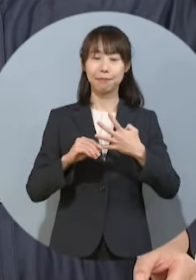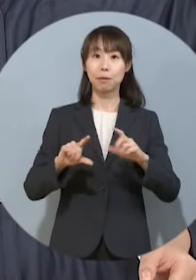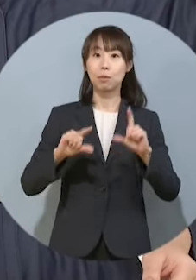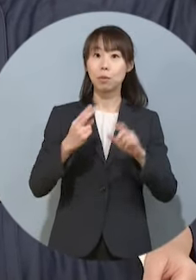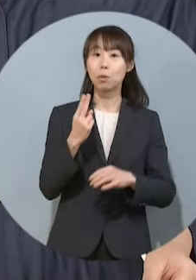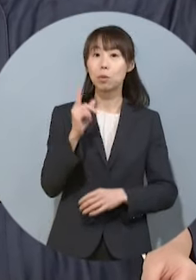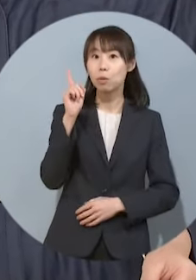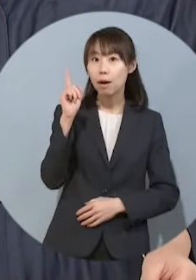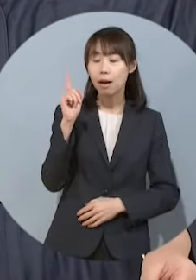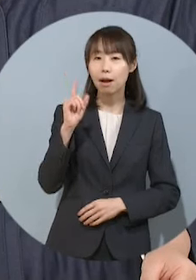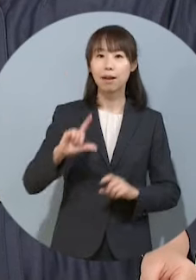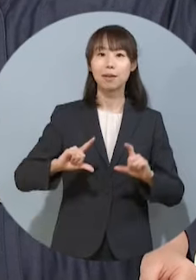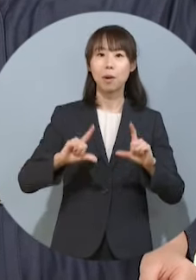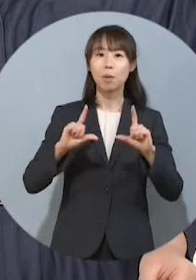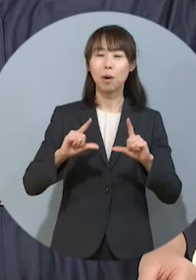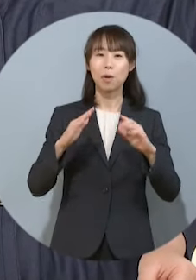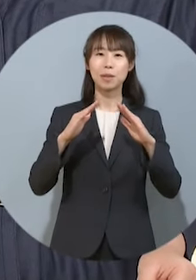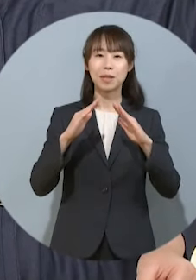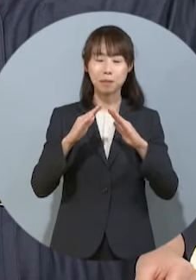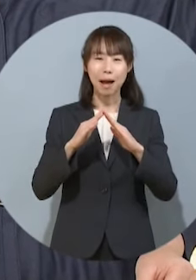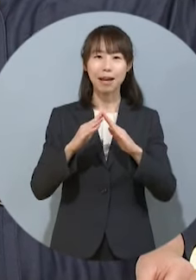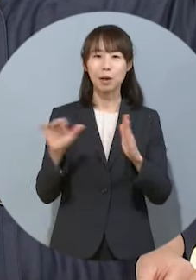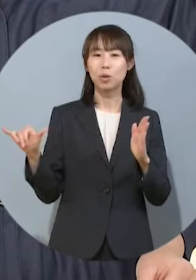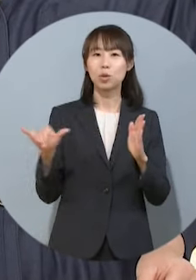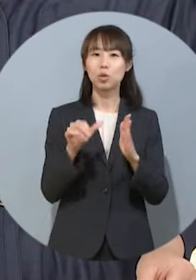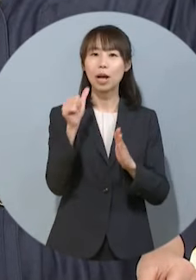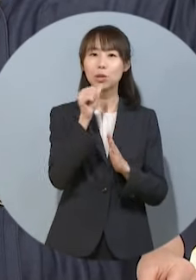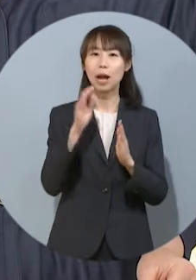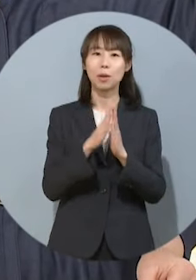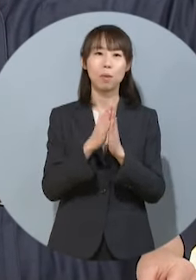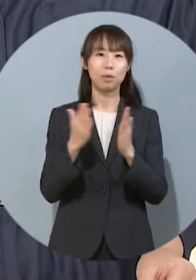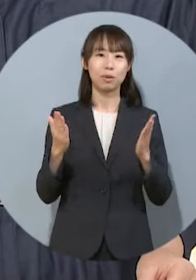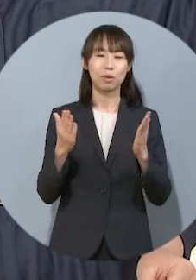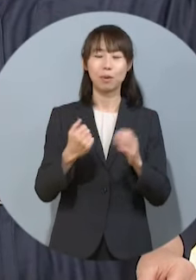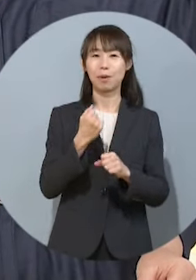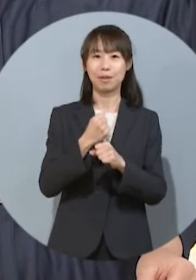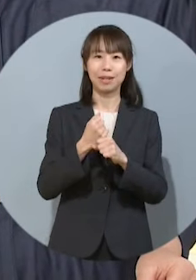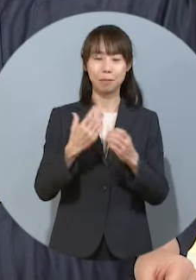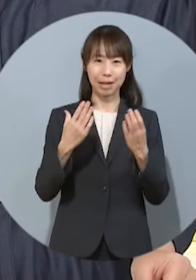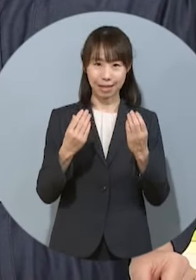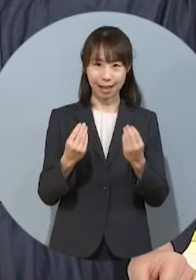東京都は東京住まいの就活ガイドブックを作成しました。